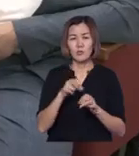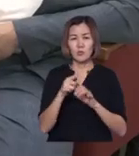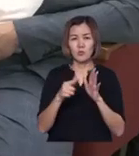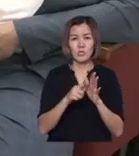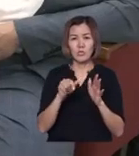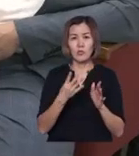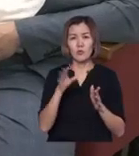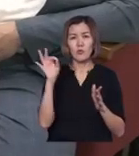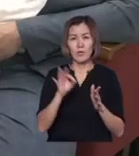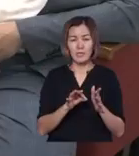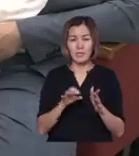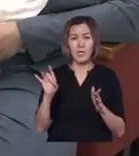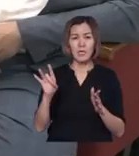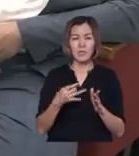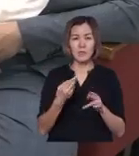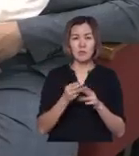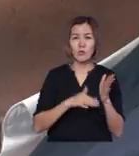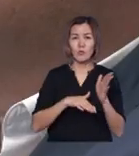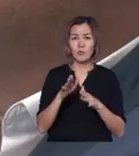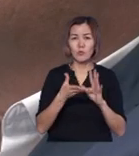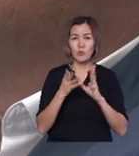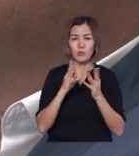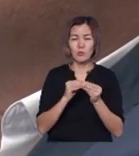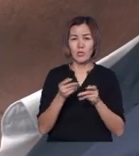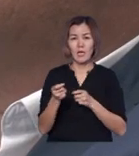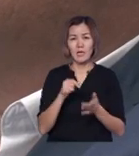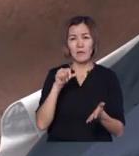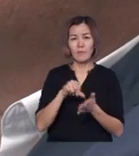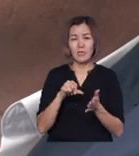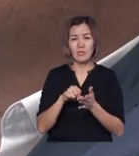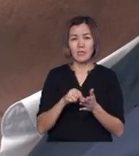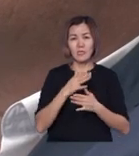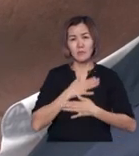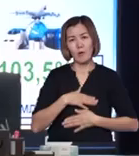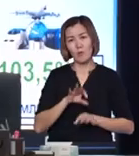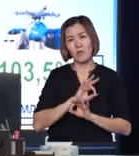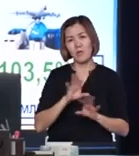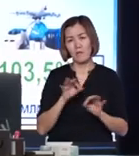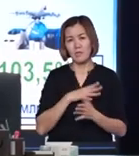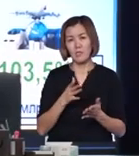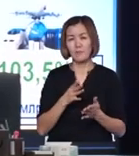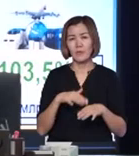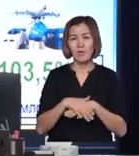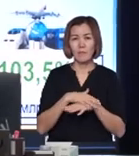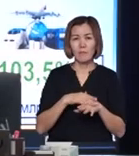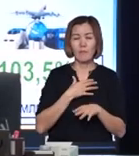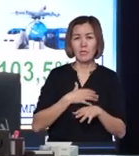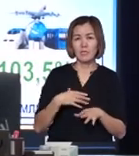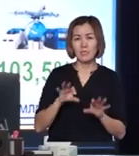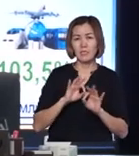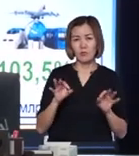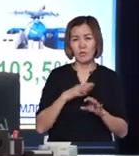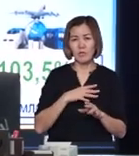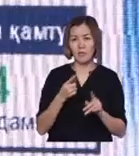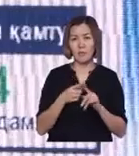құрапты. Республикадағы жоғары көрсеткіш. Әкім баяндамасын байыпты жасады. Ақсулықтар үшін маңызды тұстарға